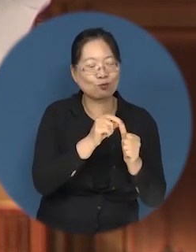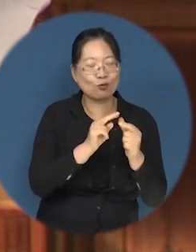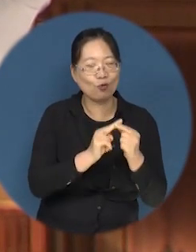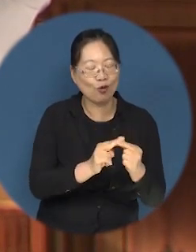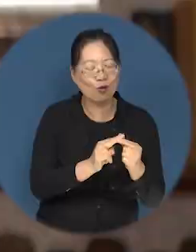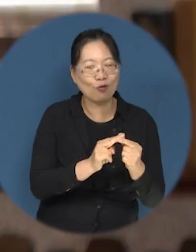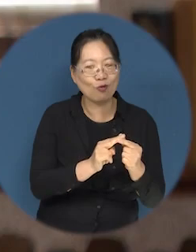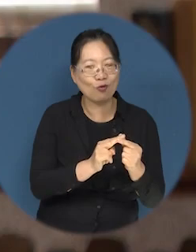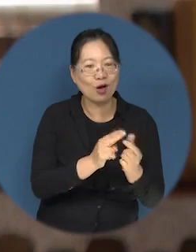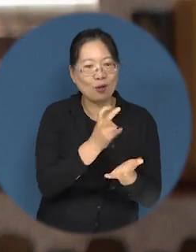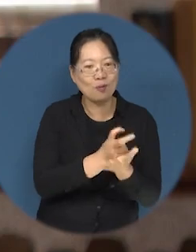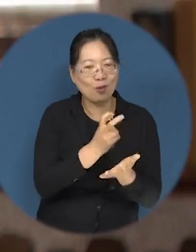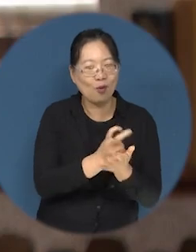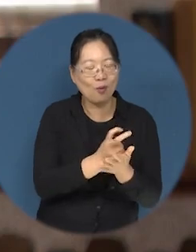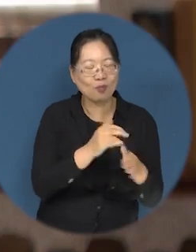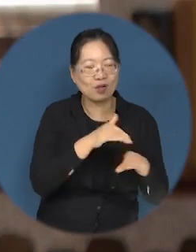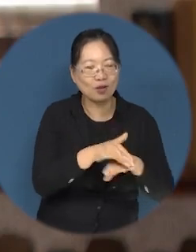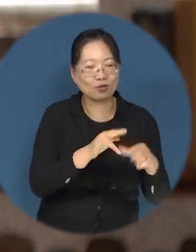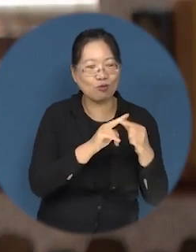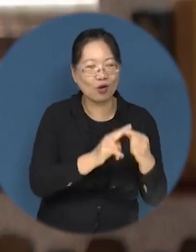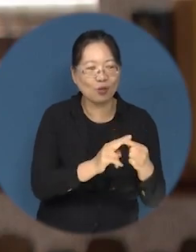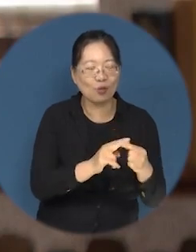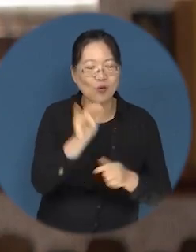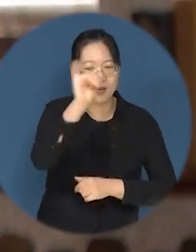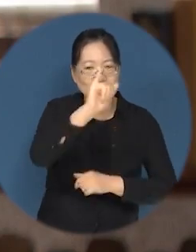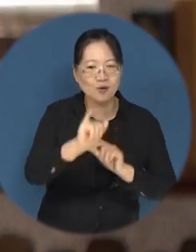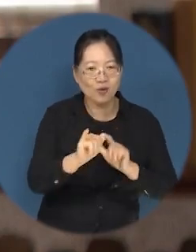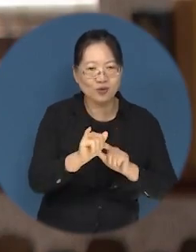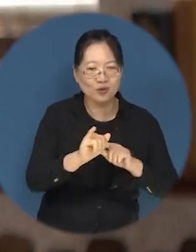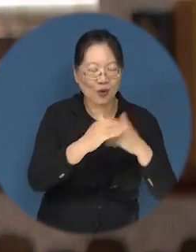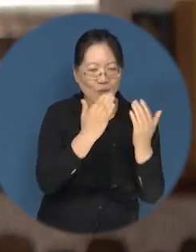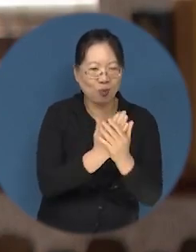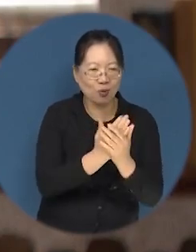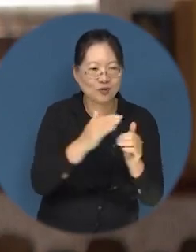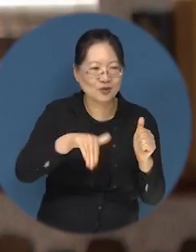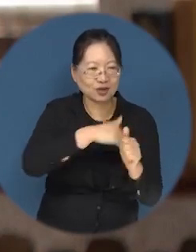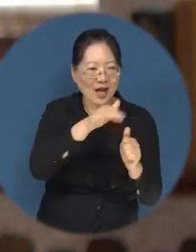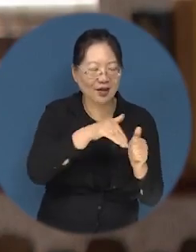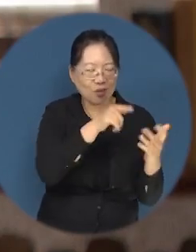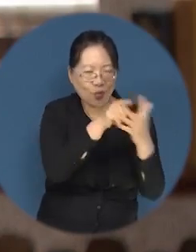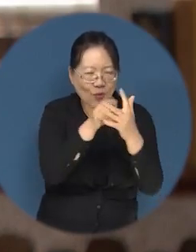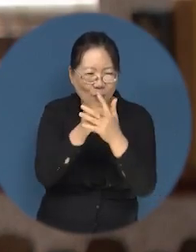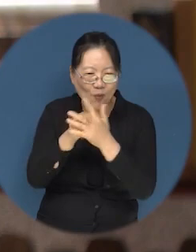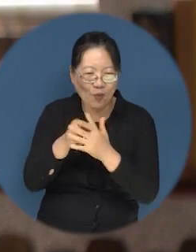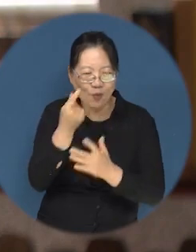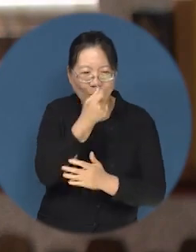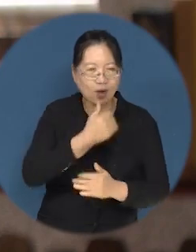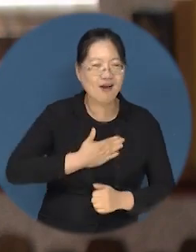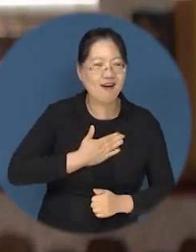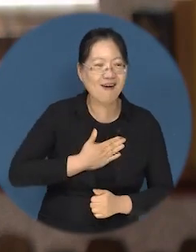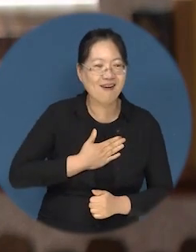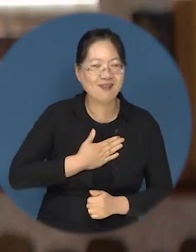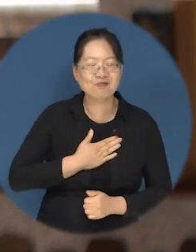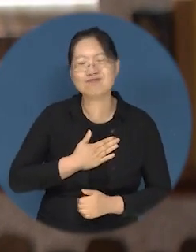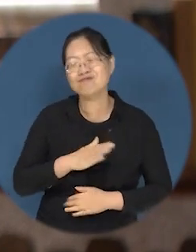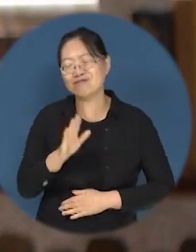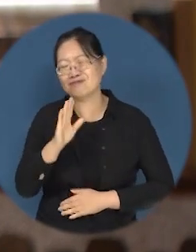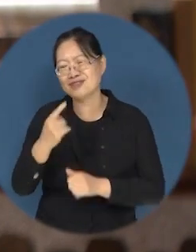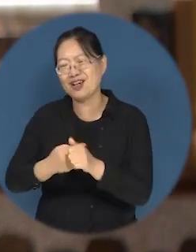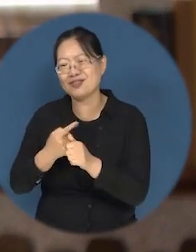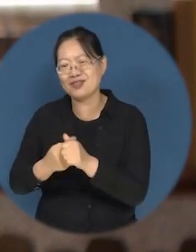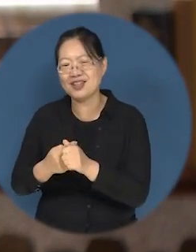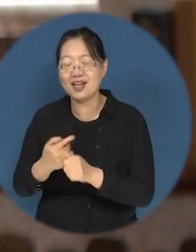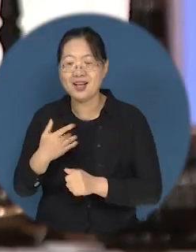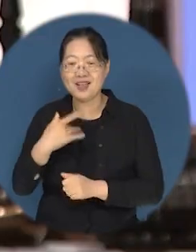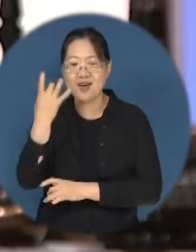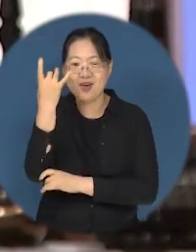고용과 관련된 법 제도뿐 아니라 네. 전국의 실태까지 아주 전문가시네요. 그게 뭐 그렇게 됐습니다. 원래